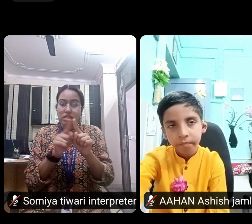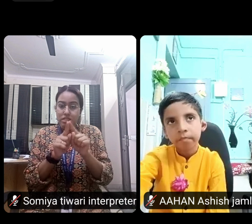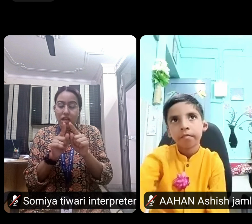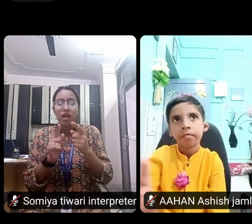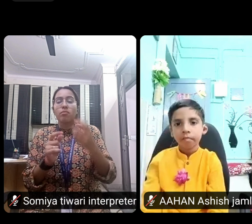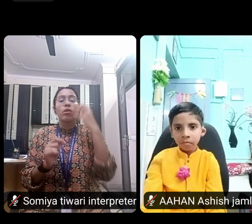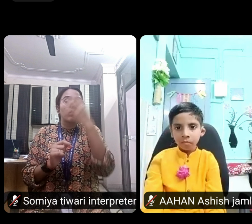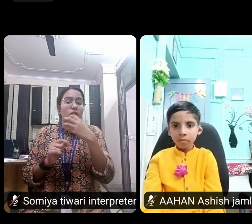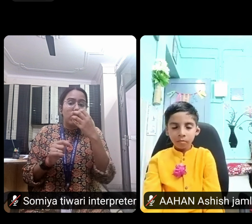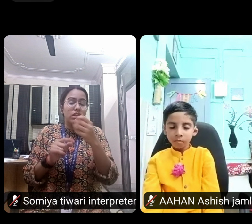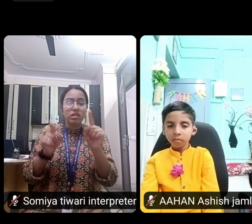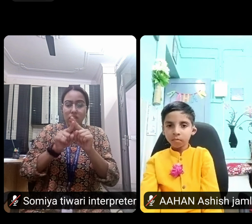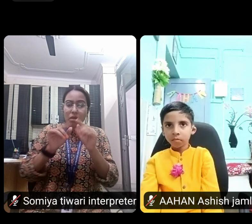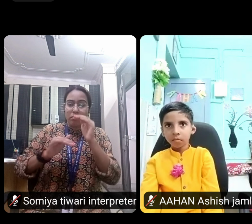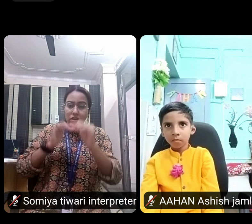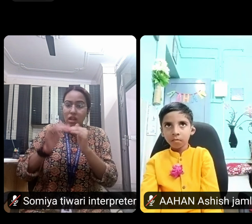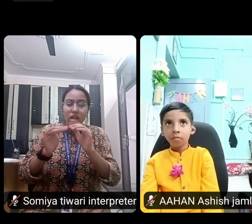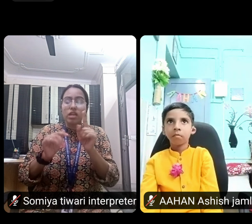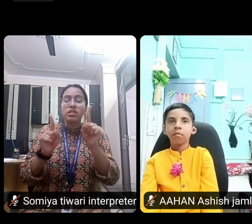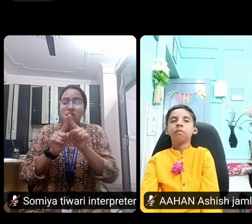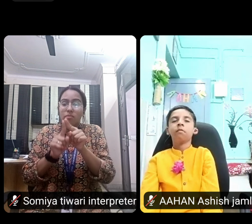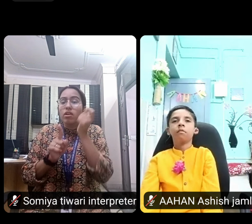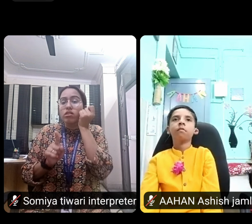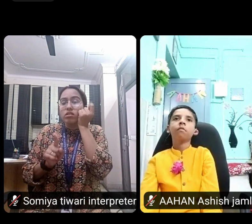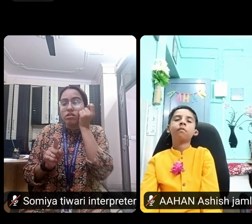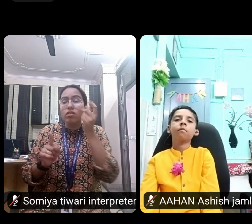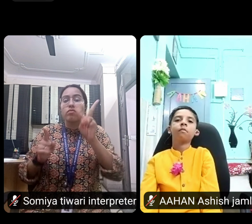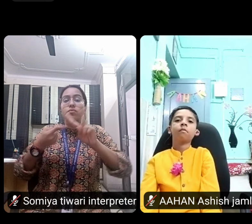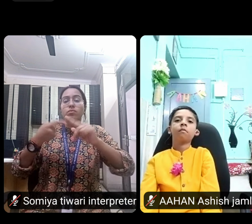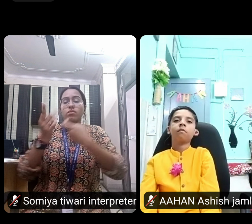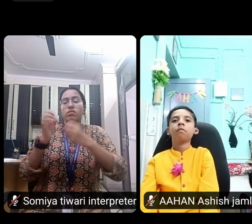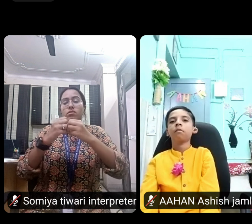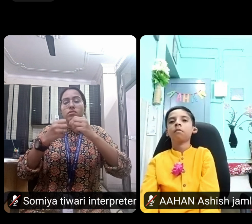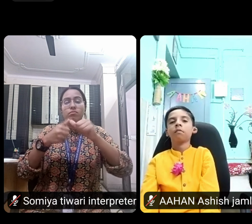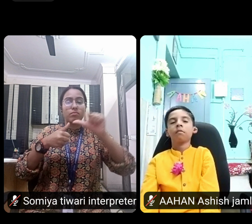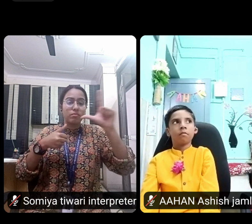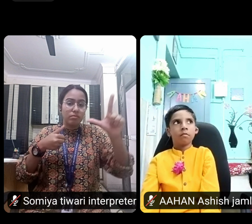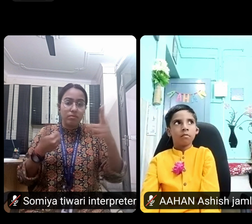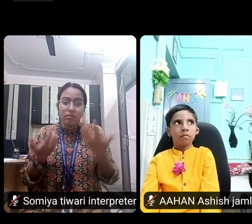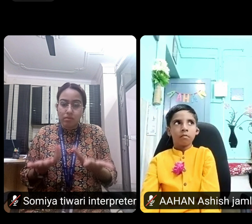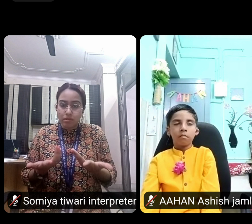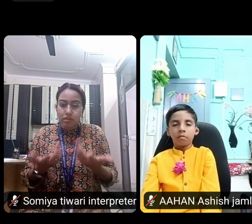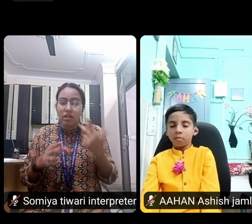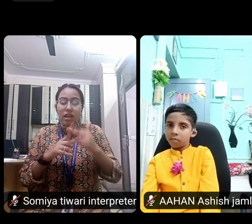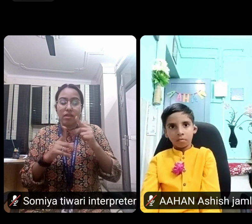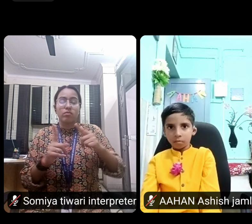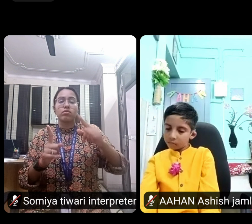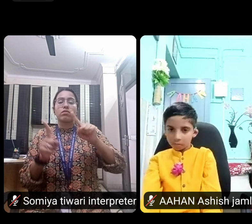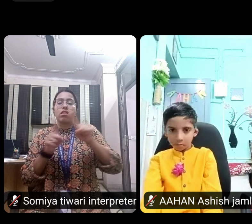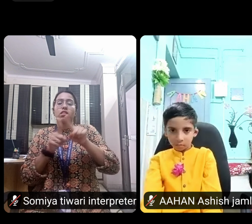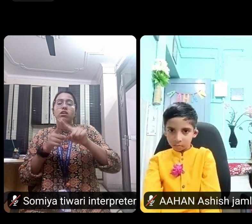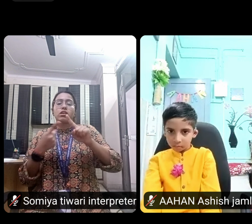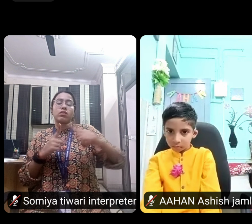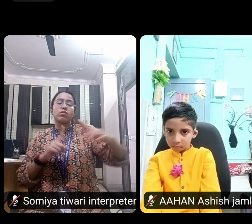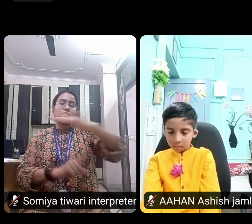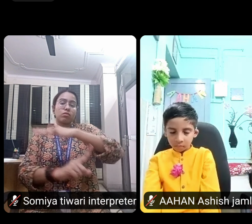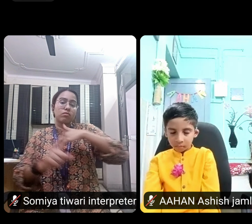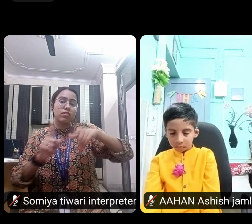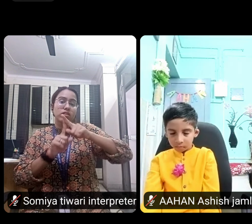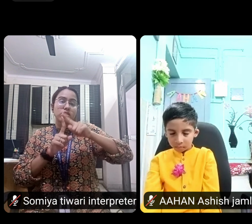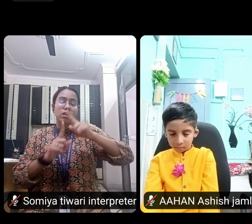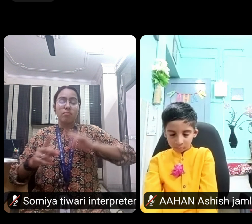डेवलप करना बट उनको समझना भी, वर्बल कमांड्स को समझना, टूवर्ड्स एनवायरनमेंट में बच्चे को